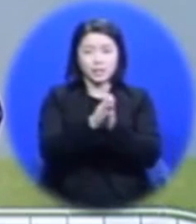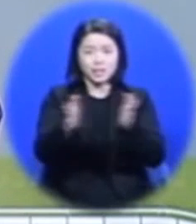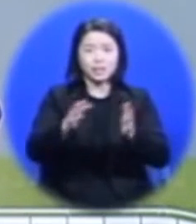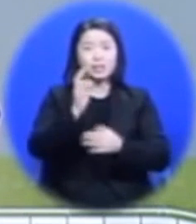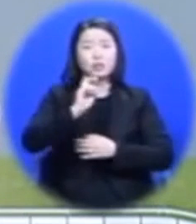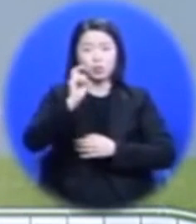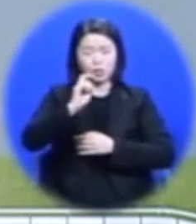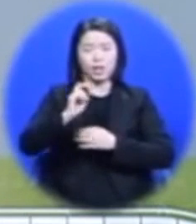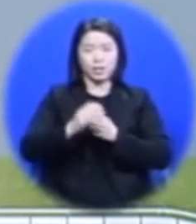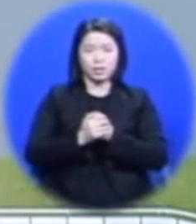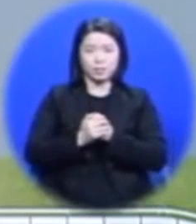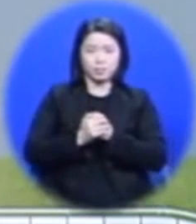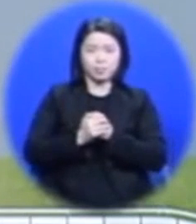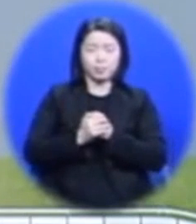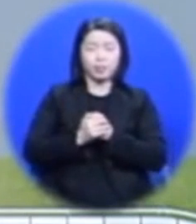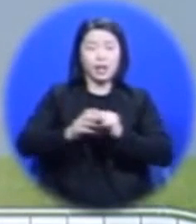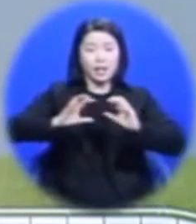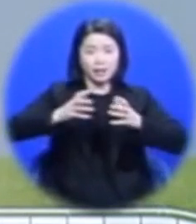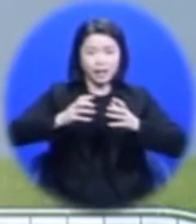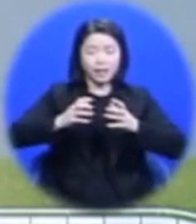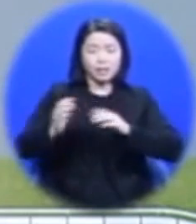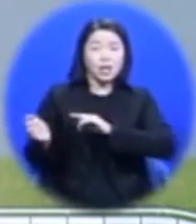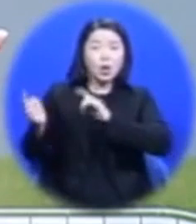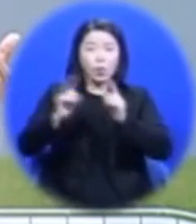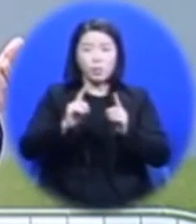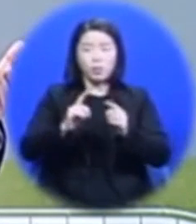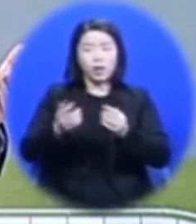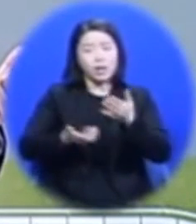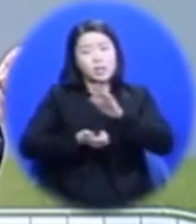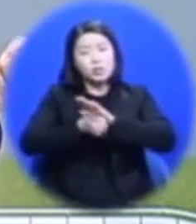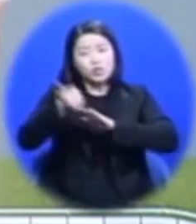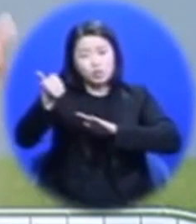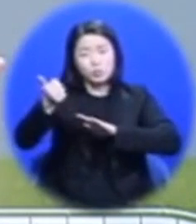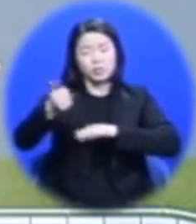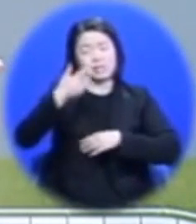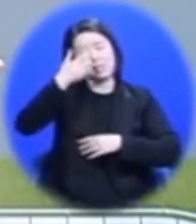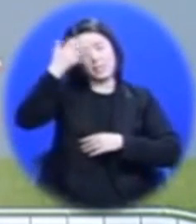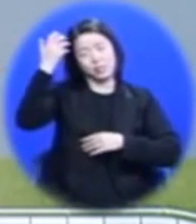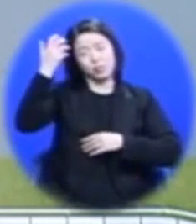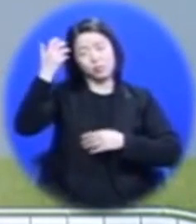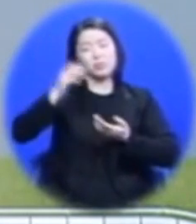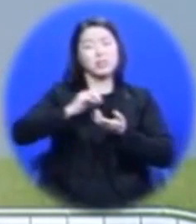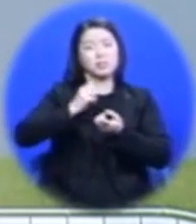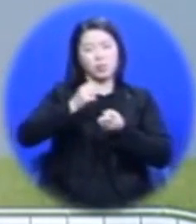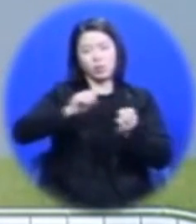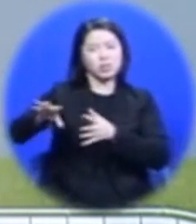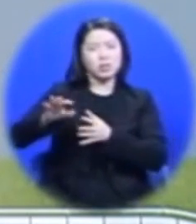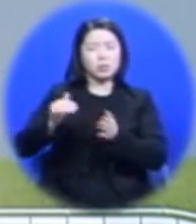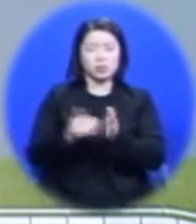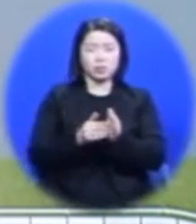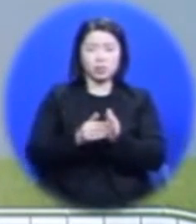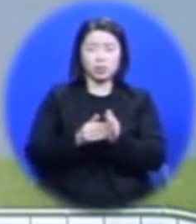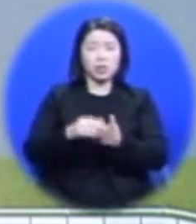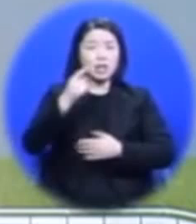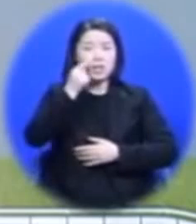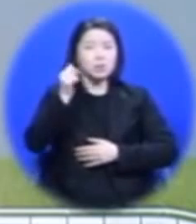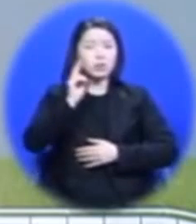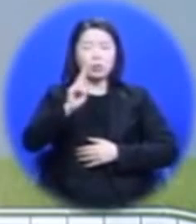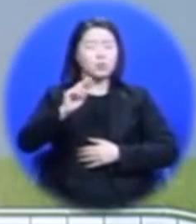노래입니다. 나라를 회복할 꿈을 잃었습니다. 왜? 일본은 너무